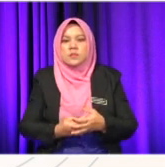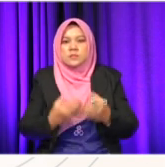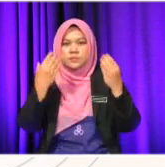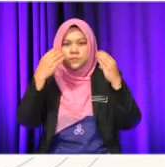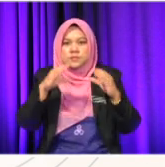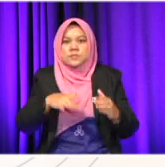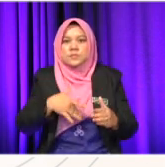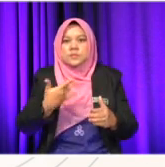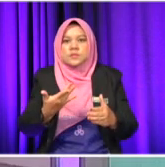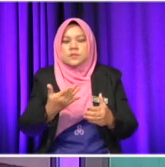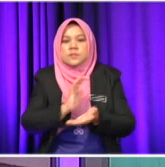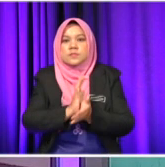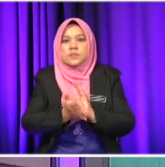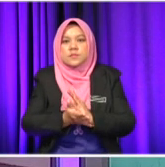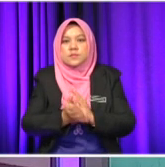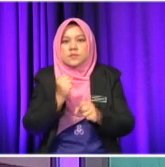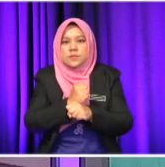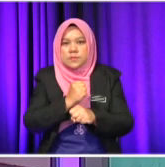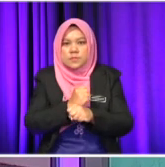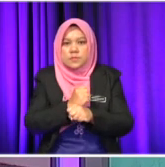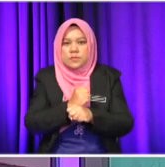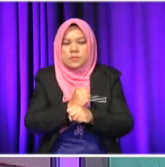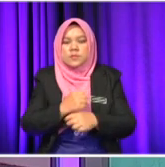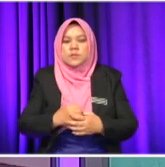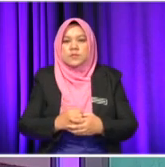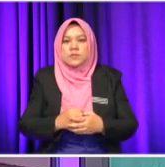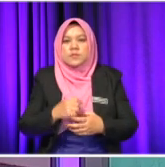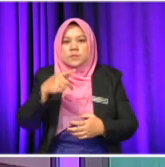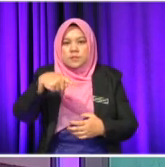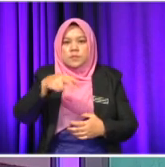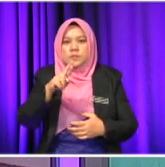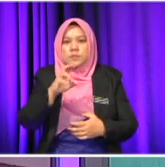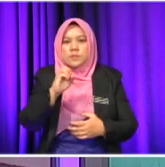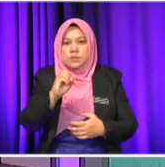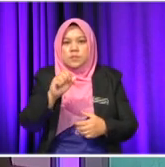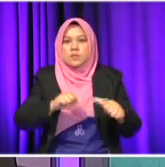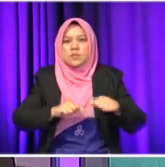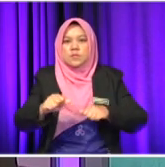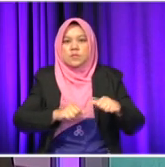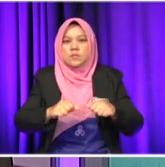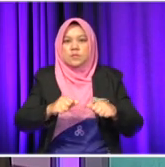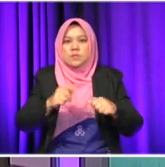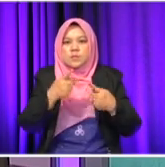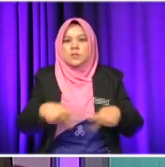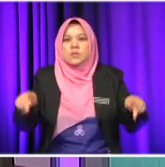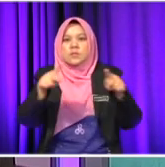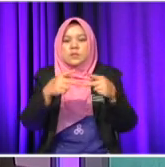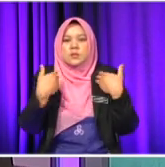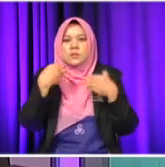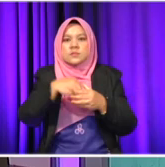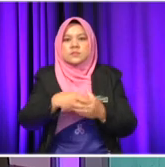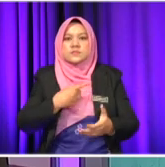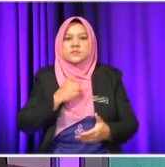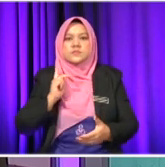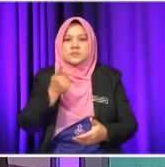untuk menjadi abu-abu pekerjaan sekalipun protektif perlu ada dalam diri kita Oke seperti